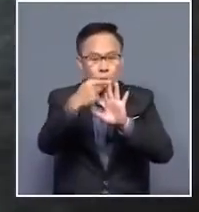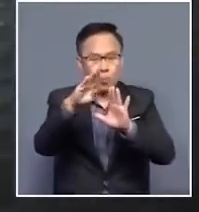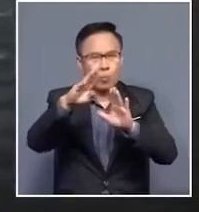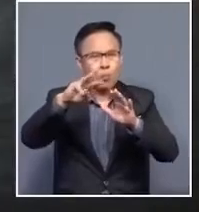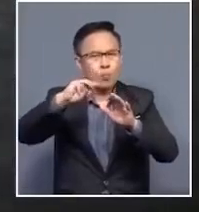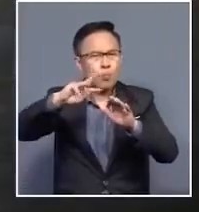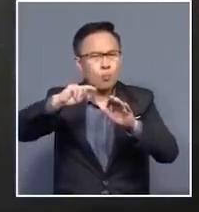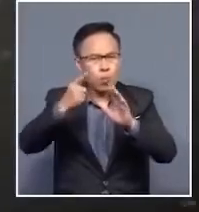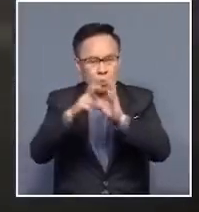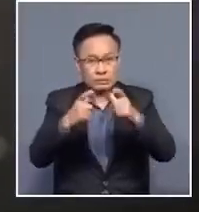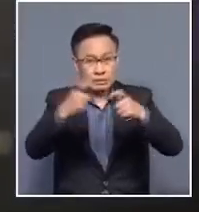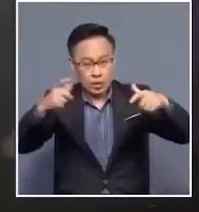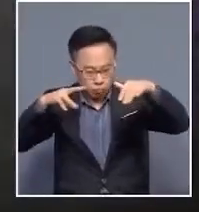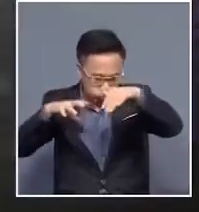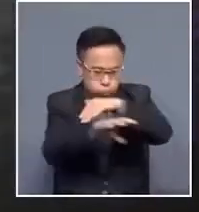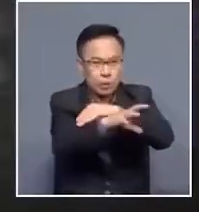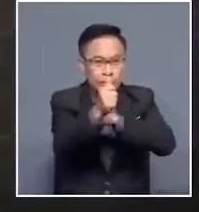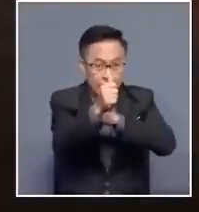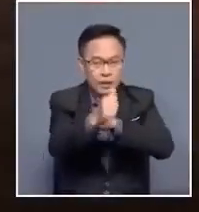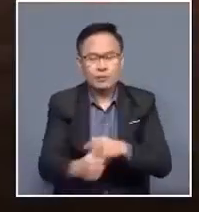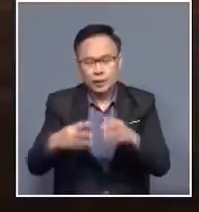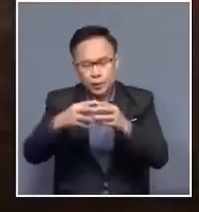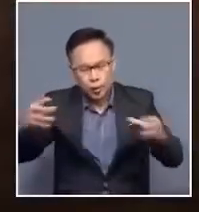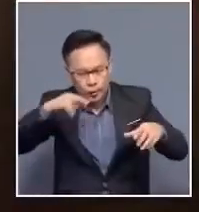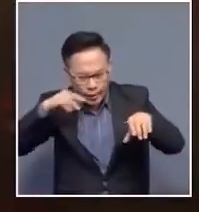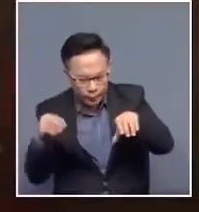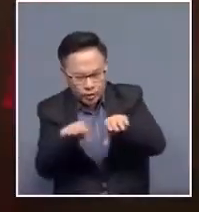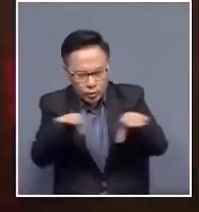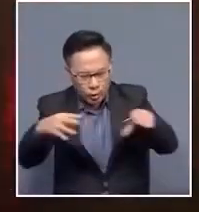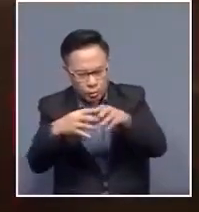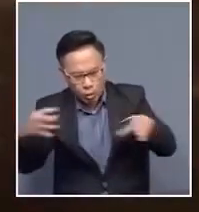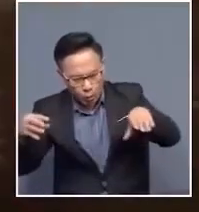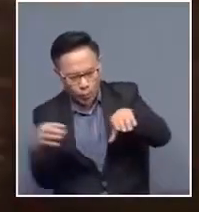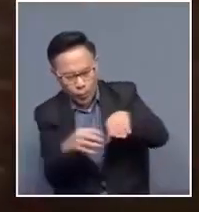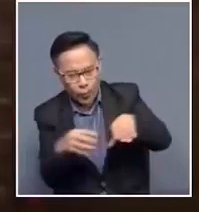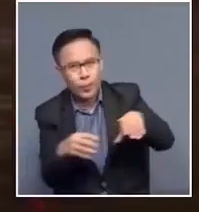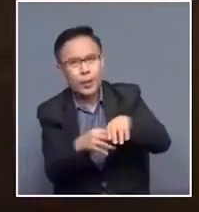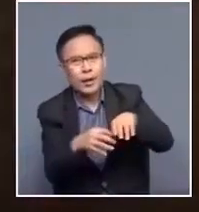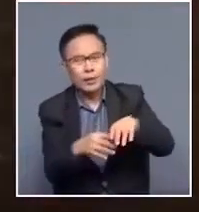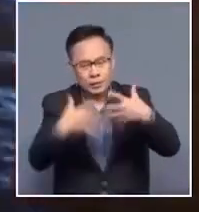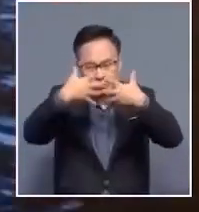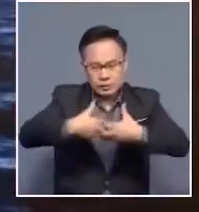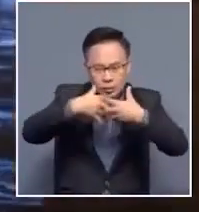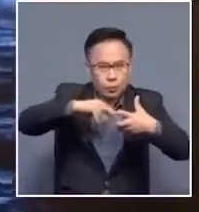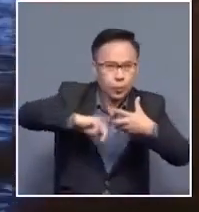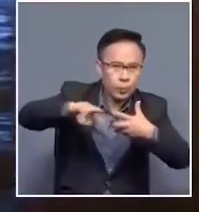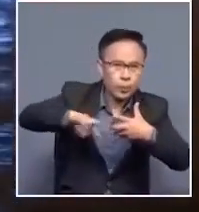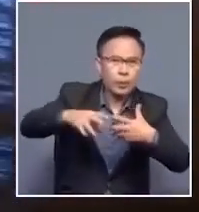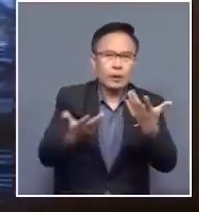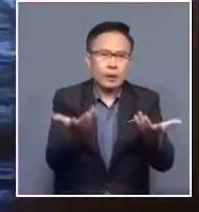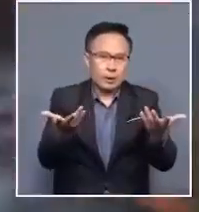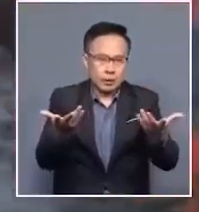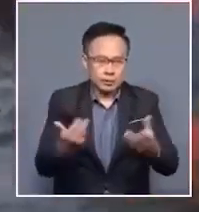านีสูบน้ำบางจุดก็ใช้บ่อสูบนะครับในวันดังกล่าวเนี่ยนะครับจุดที่มีปัญหามากที่สุด